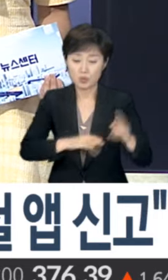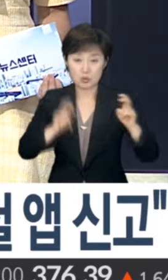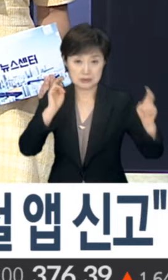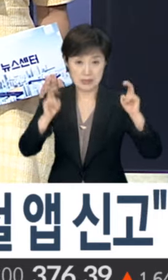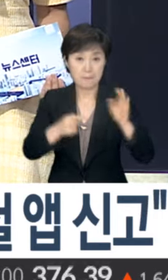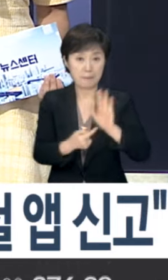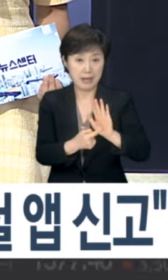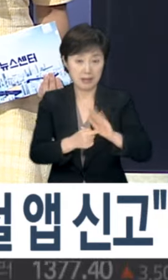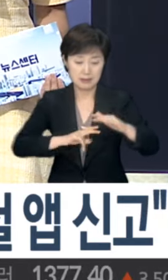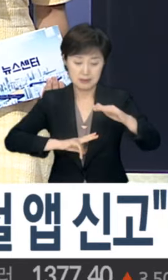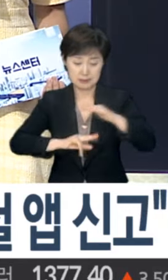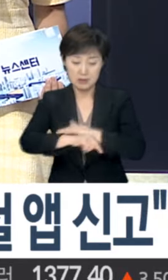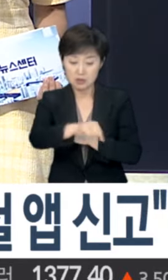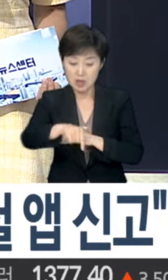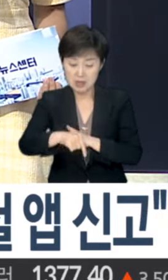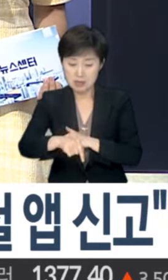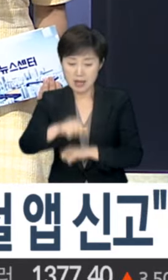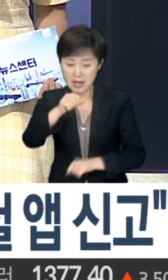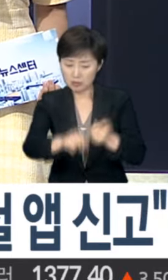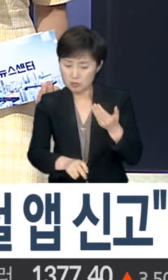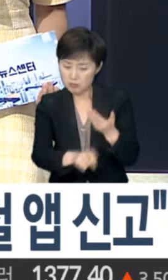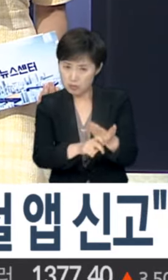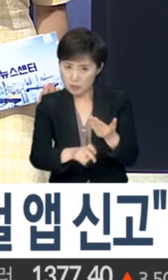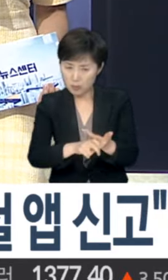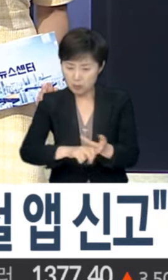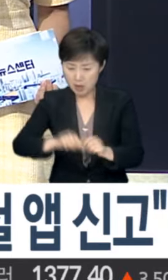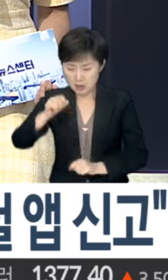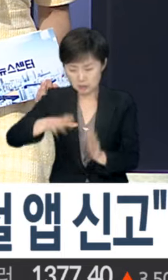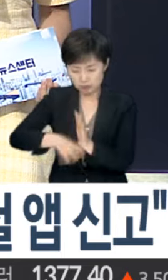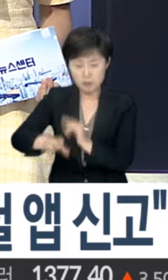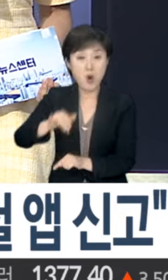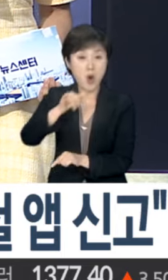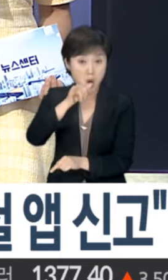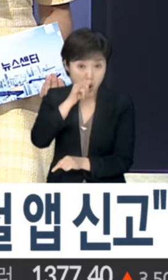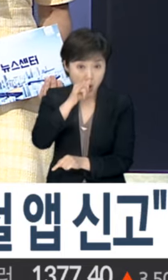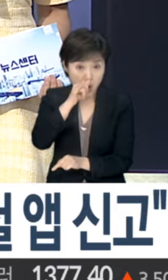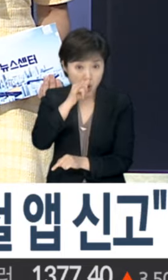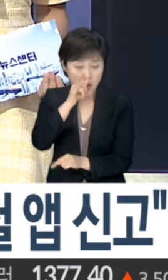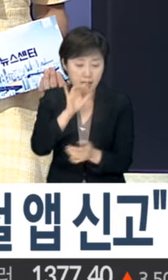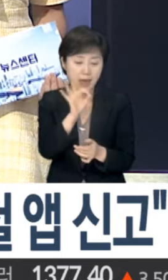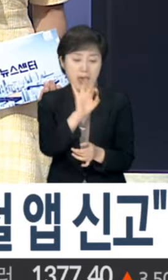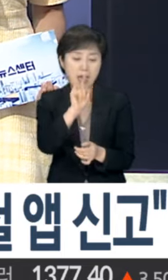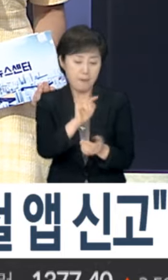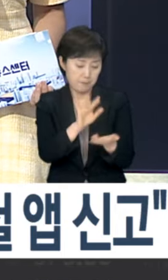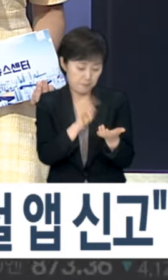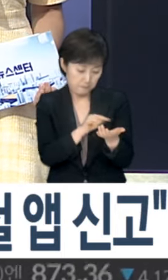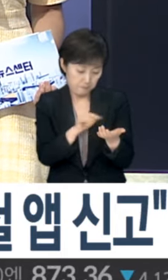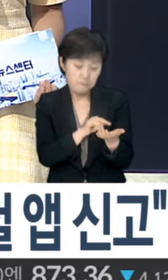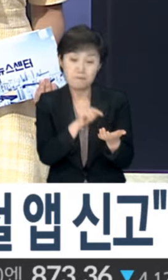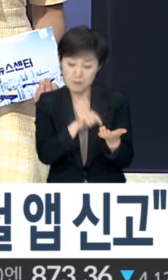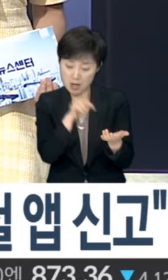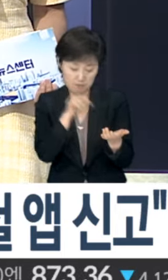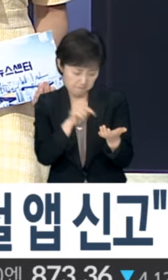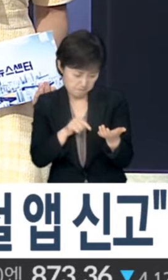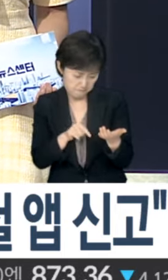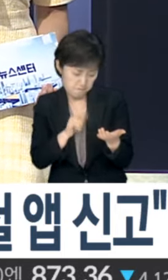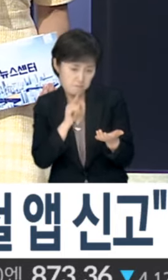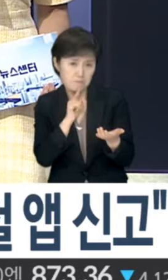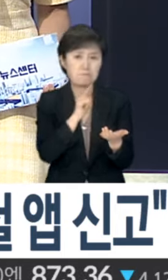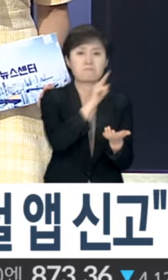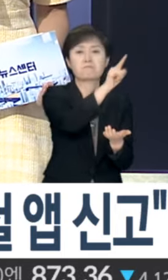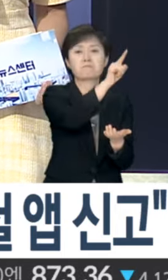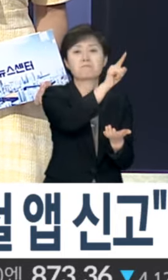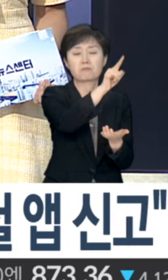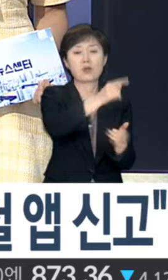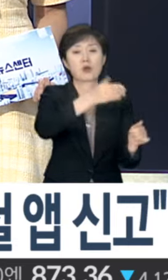서울교통공사가 지하철에서 불법 행위나 이상행동자가 발생할 경우 공식 앱인 또타 지하철의 긴급상황